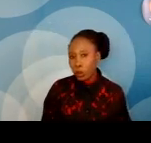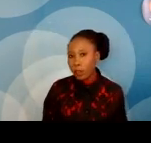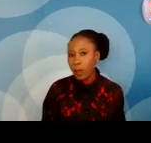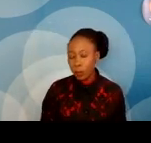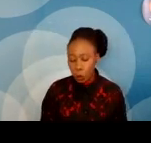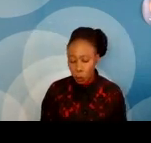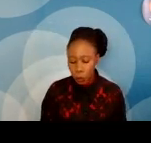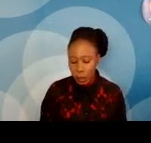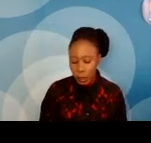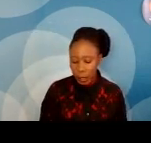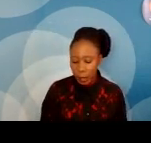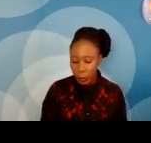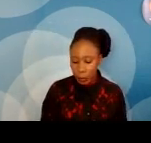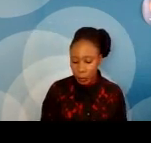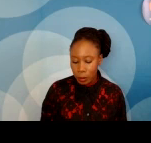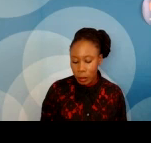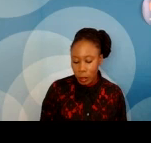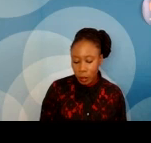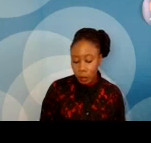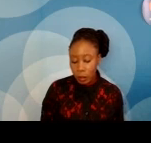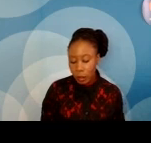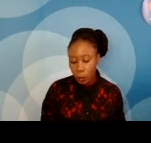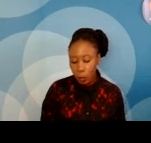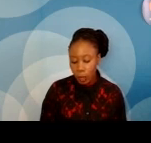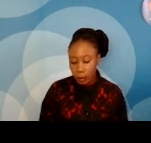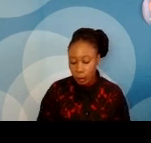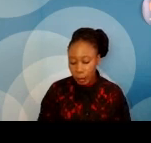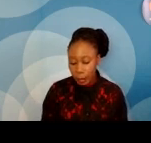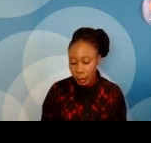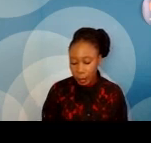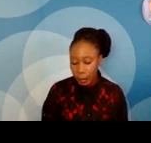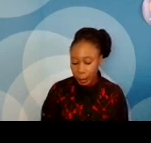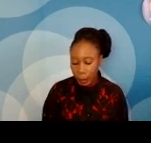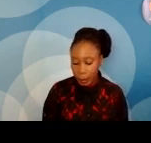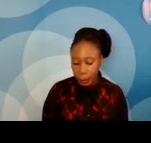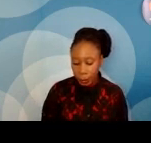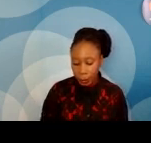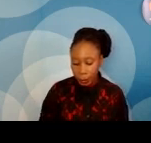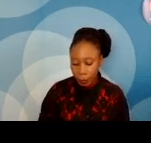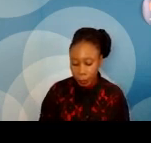Och 2015 gjordes en analys som visar på